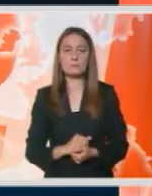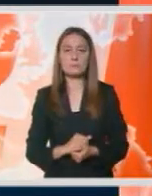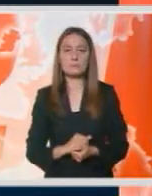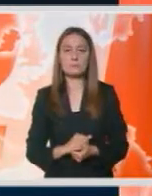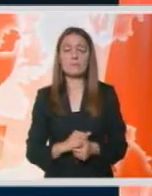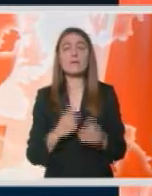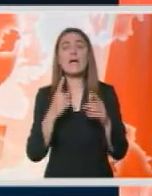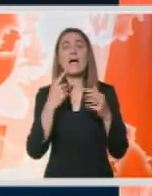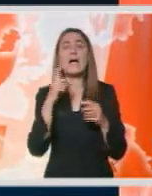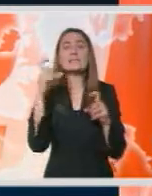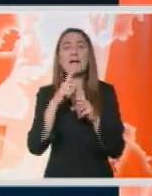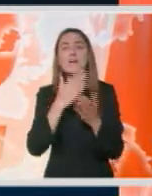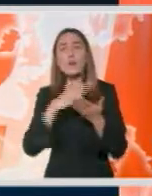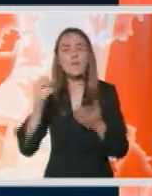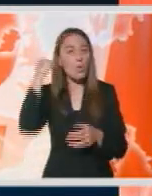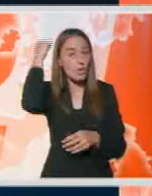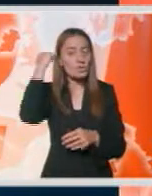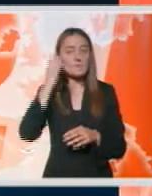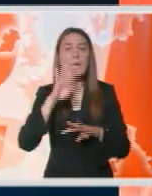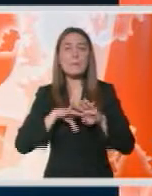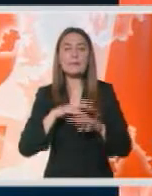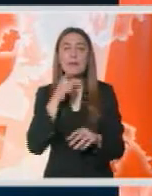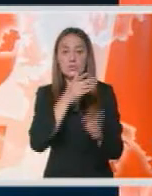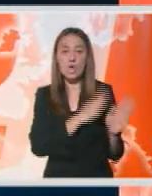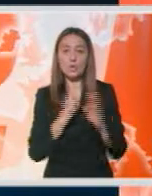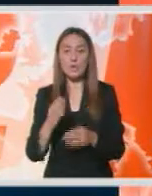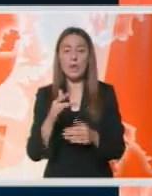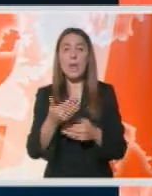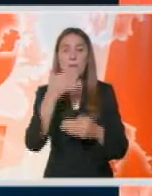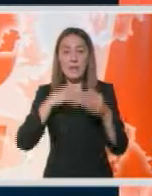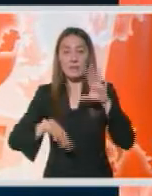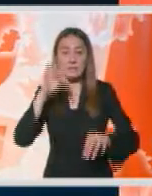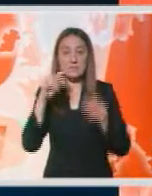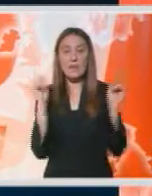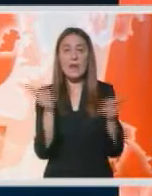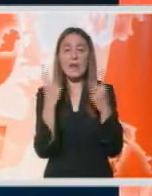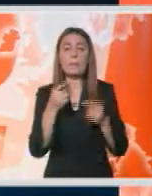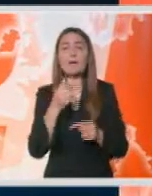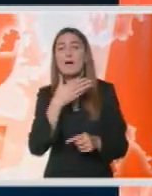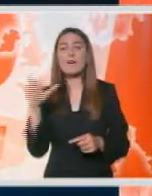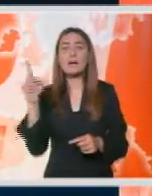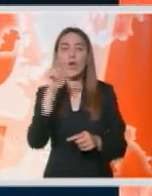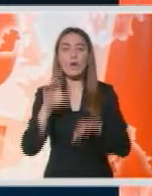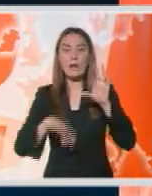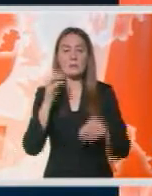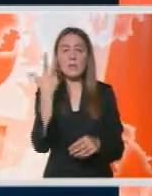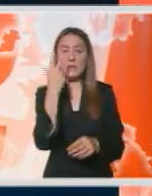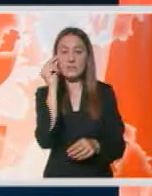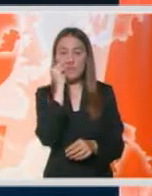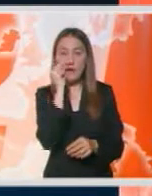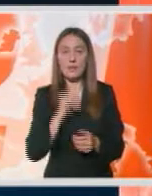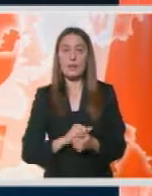A u severnom delu Kosovske Mitrovice u toku je predizborna kampanja za vanredne lokalne izbore 30.